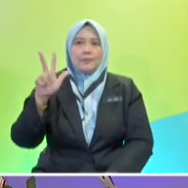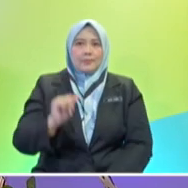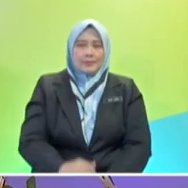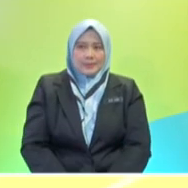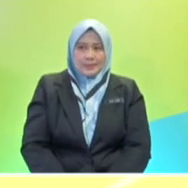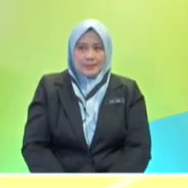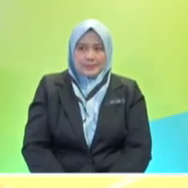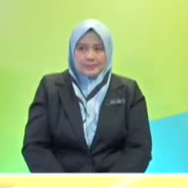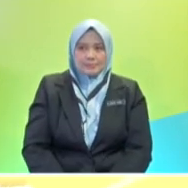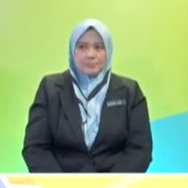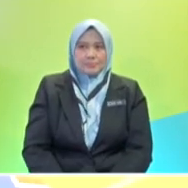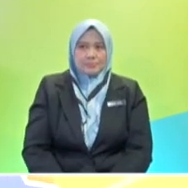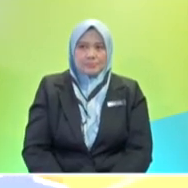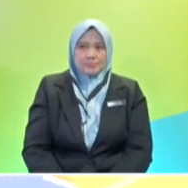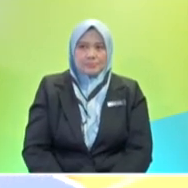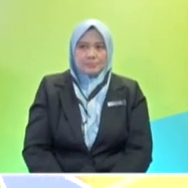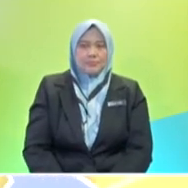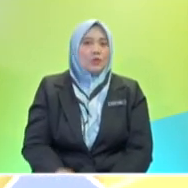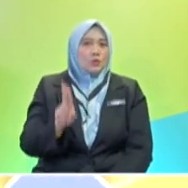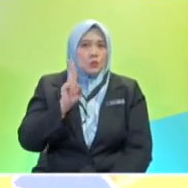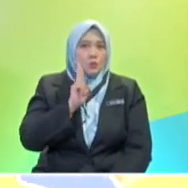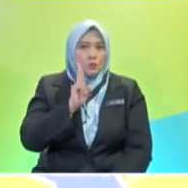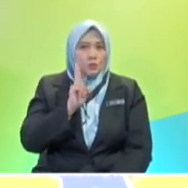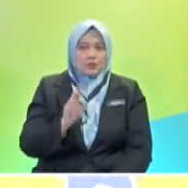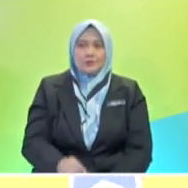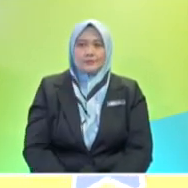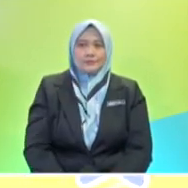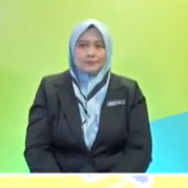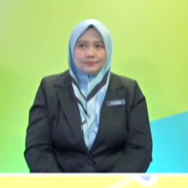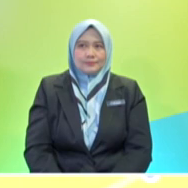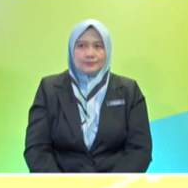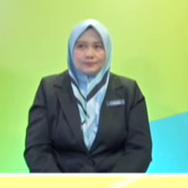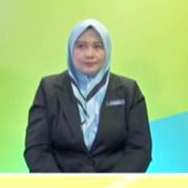baca? Ya, dipersilakan Umaira. Umaira, silakan.